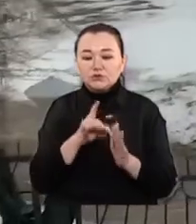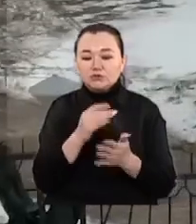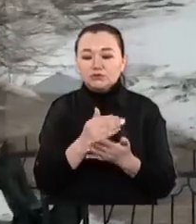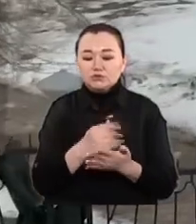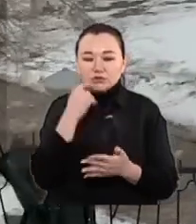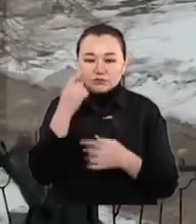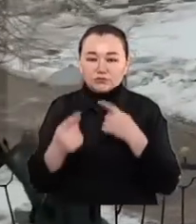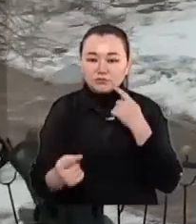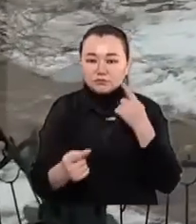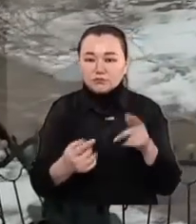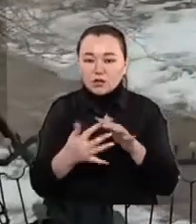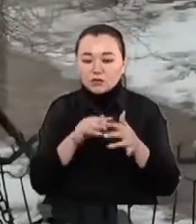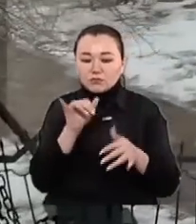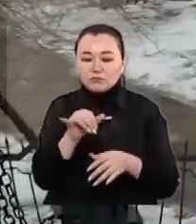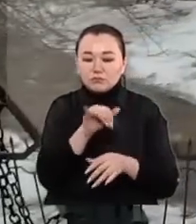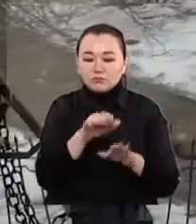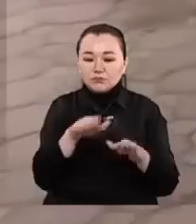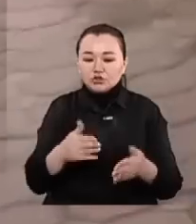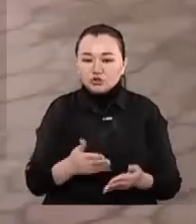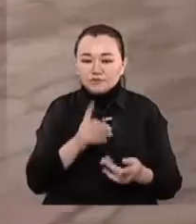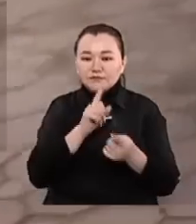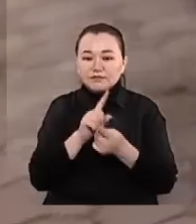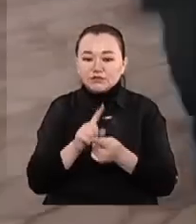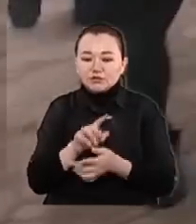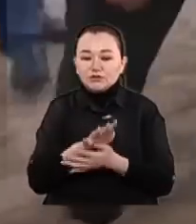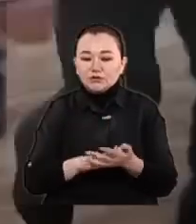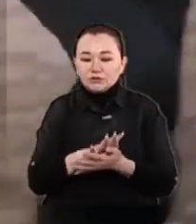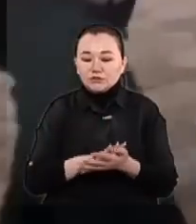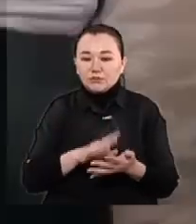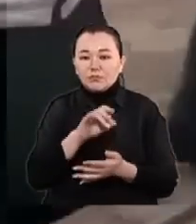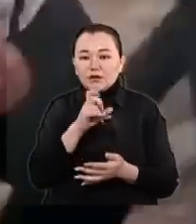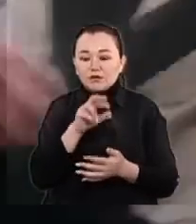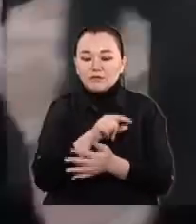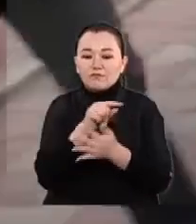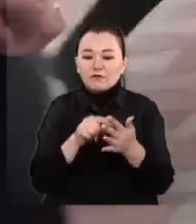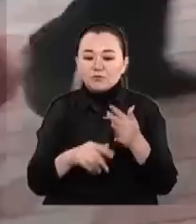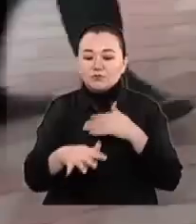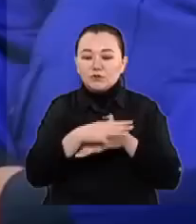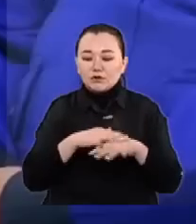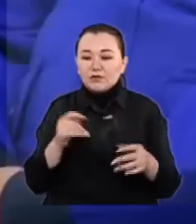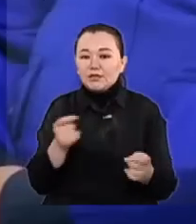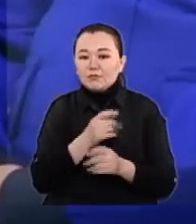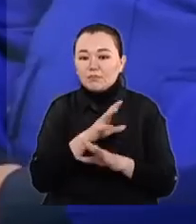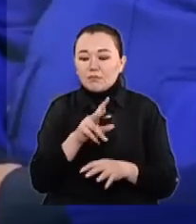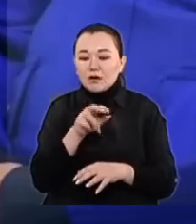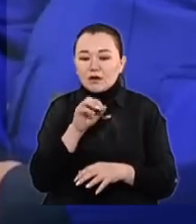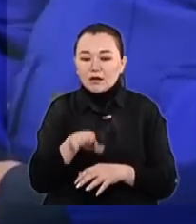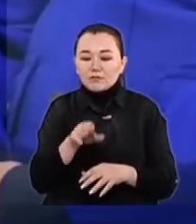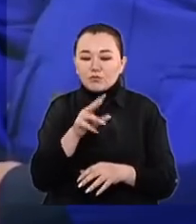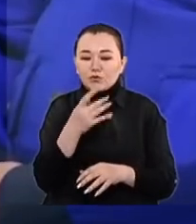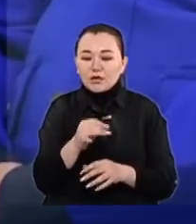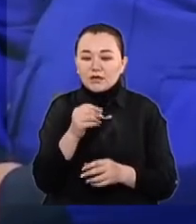Шалғай ауылдарды аралап, өңір тұрғындарымен кездесіп жүр. Әрі елдің де партия өкілдеріне қояр сұрағы аз емес. Мәселен, мақаттық